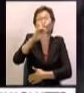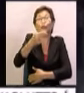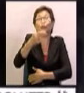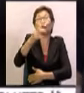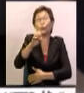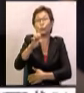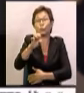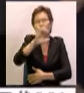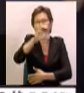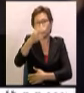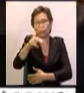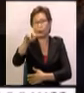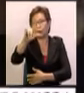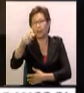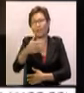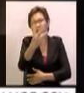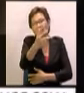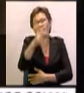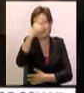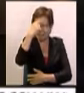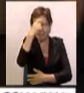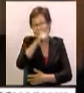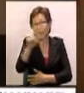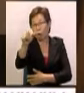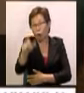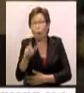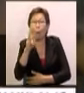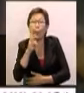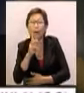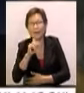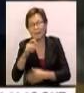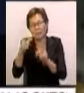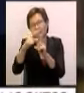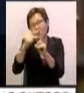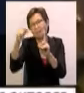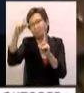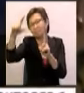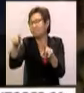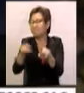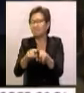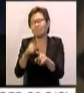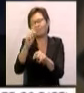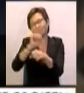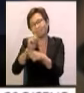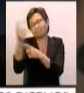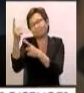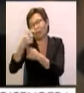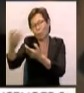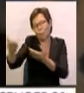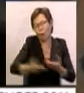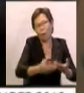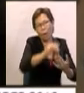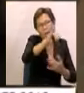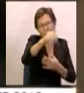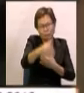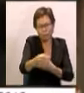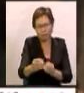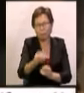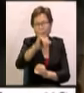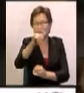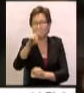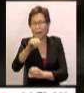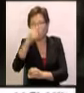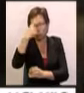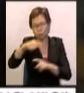wanita India dan seorang wanita warga Pakistan ditahan atas kesalahan sama. Mereka dibawa ke Pejabat Imigresen Negeri untuk